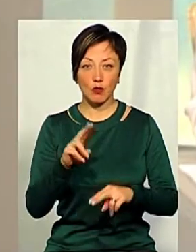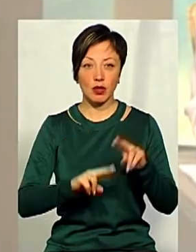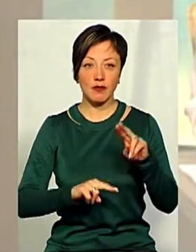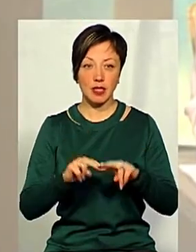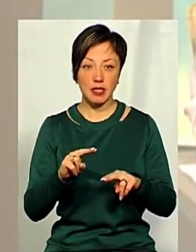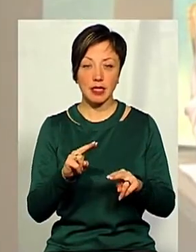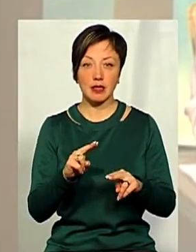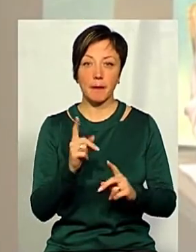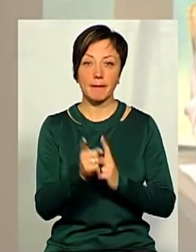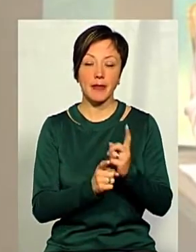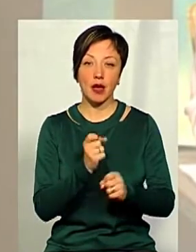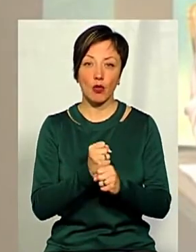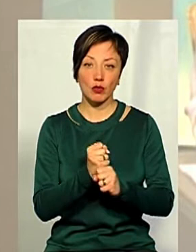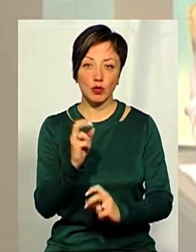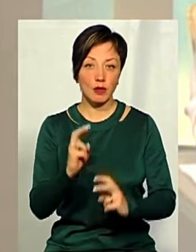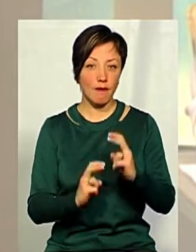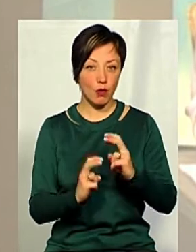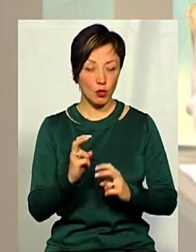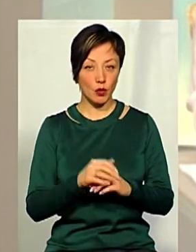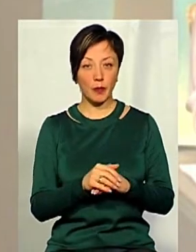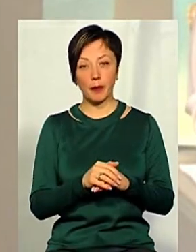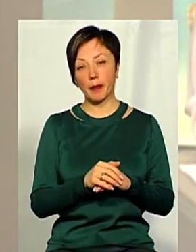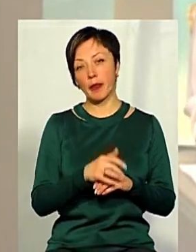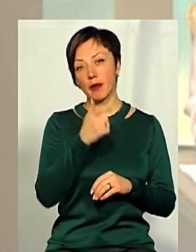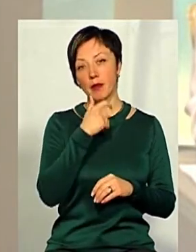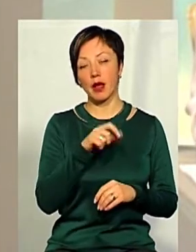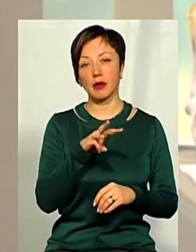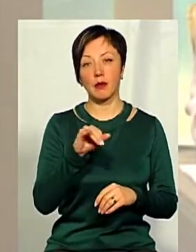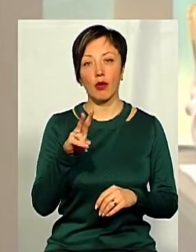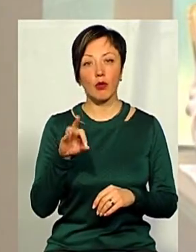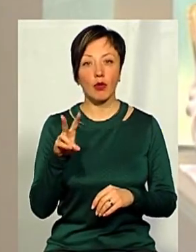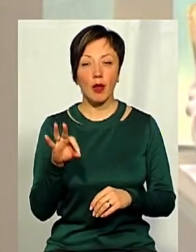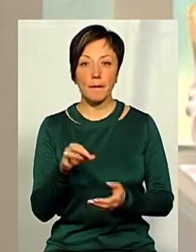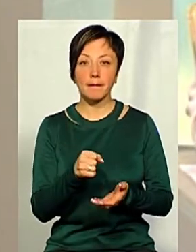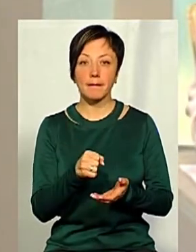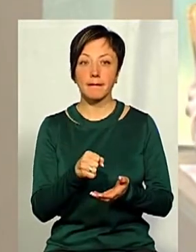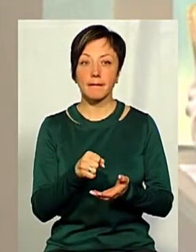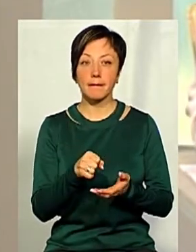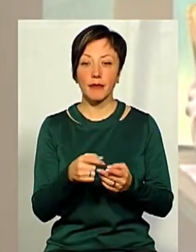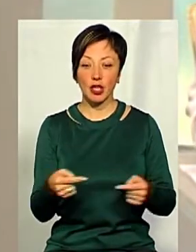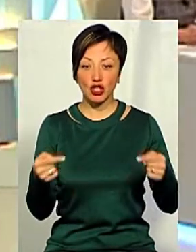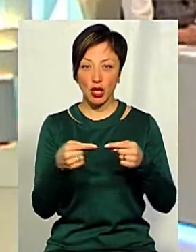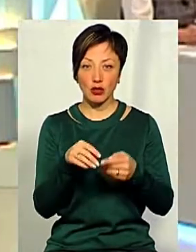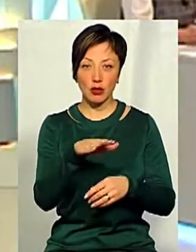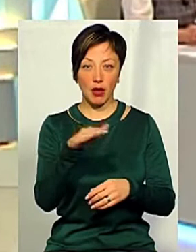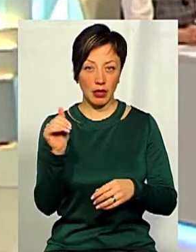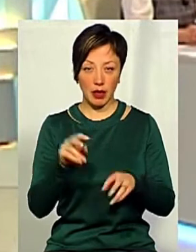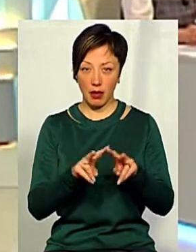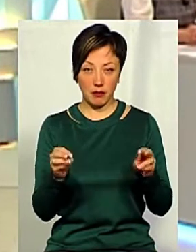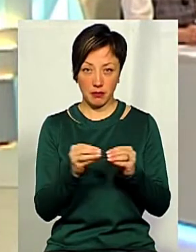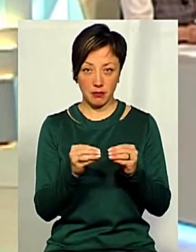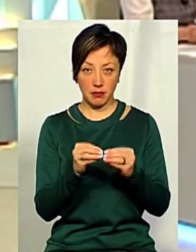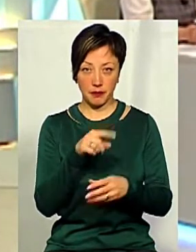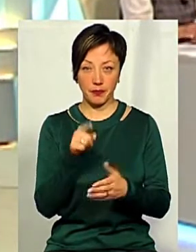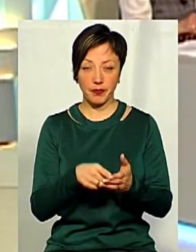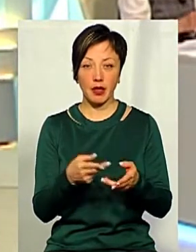будівництва сміттєпереробного заводу. Пане Миколо, призначення позики залишилось тим самим? Абсолютно тим самим. Насправді